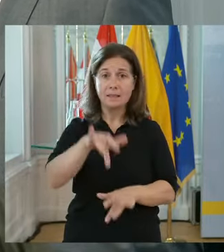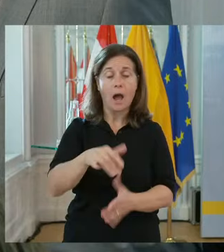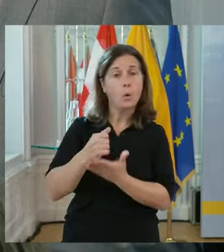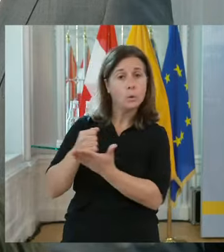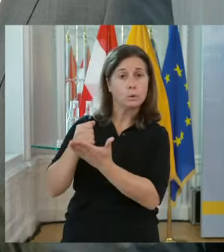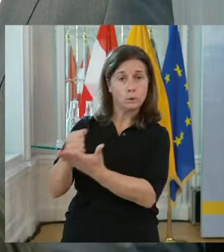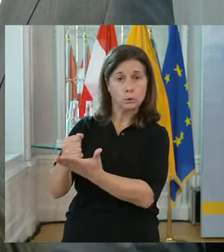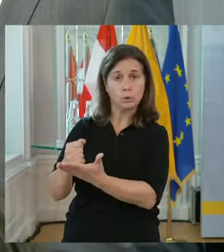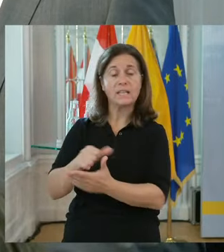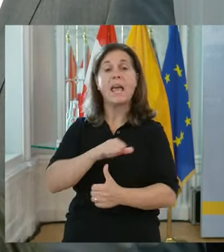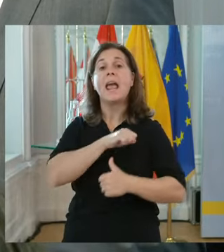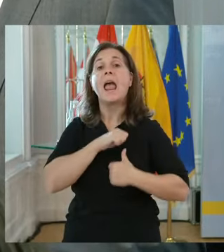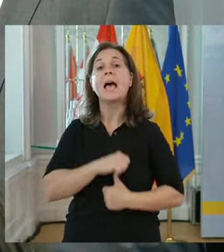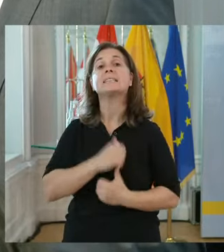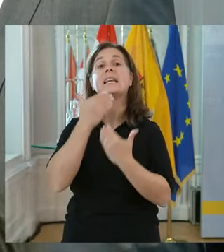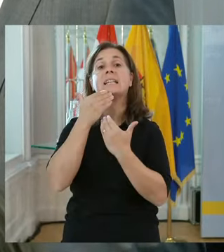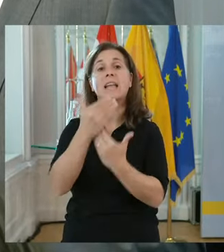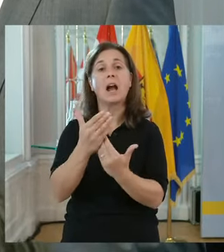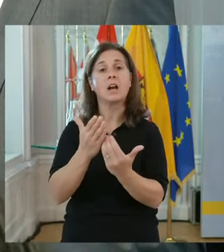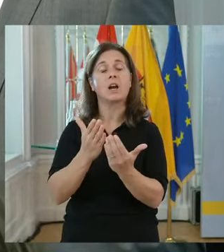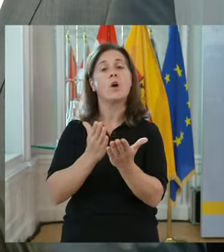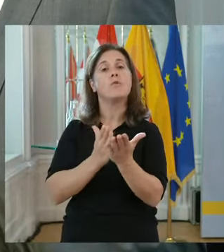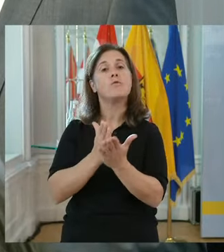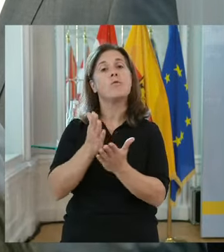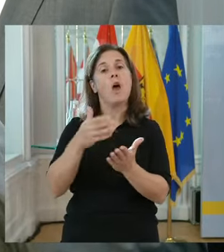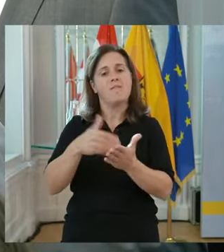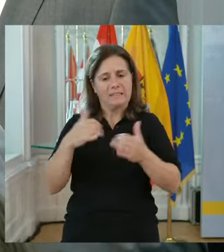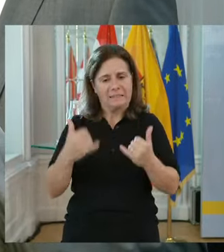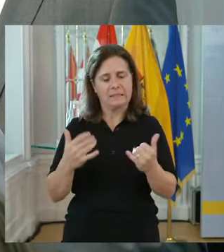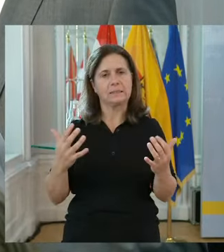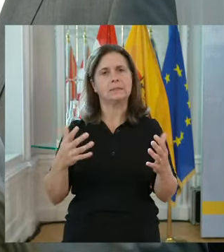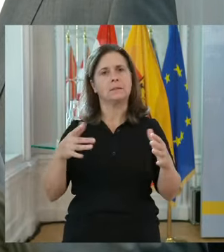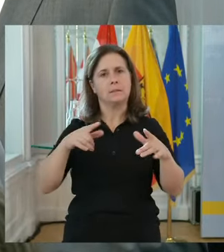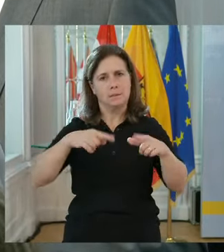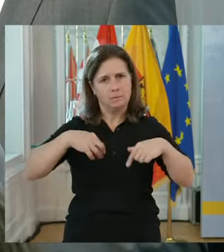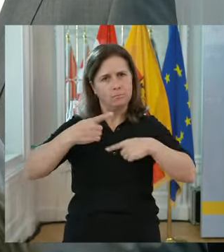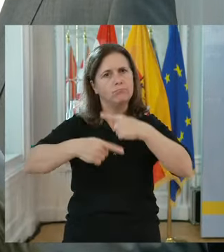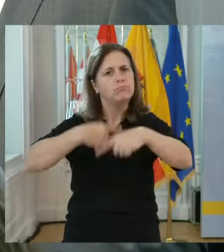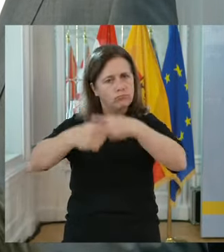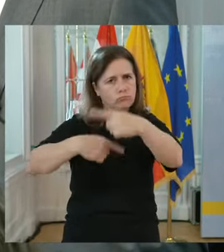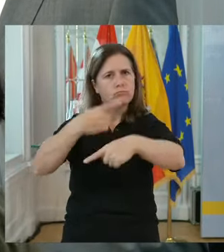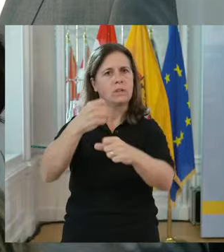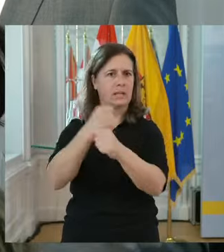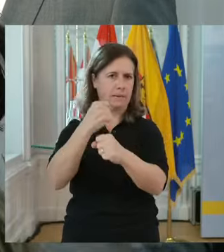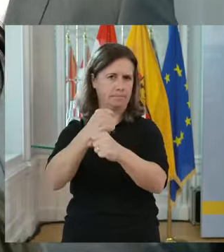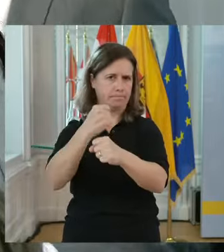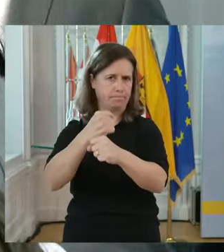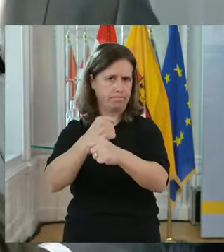Sie. Und herzlichen Dank für das, was da auf die Füße gestellt worden ist, auf die Beine gestellt worden ist.